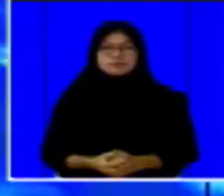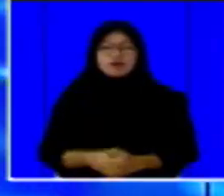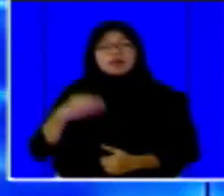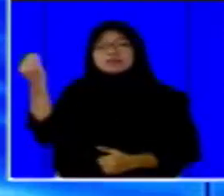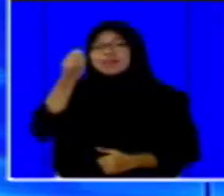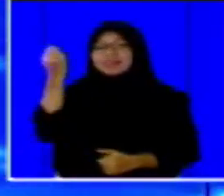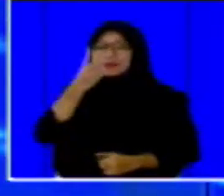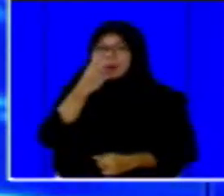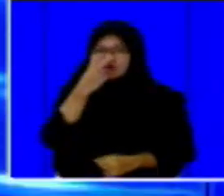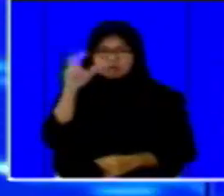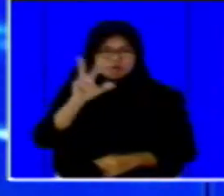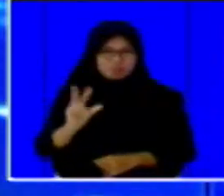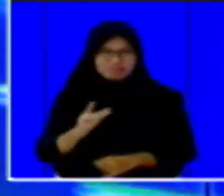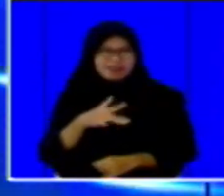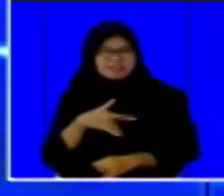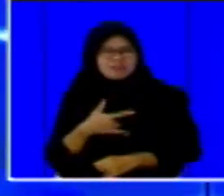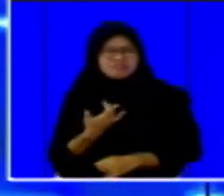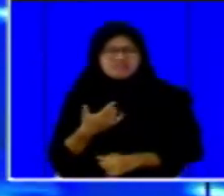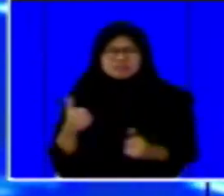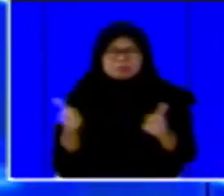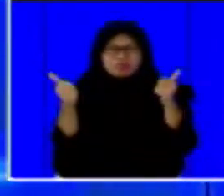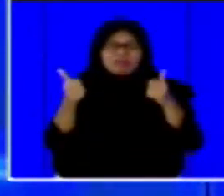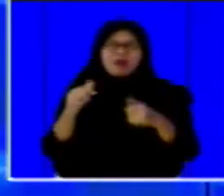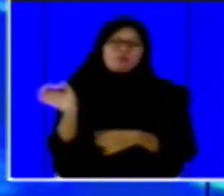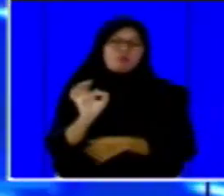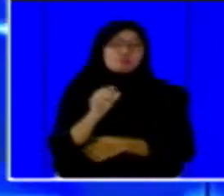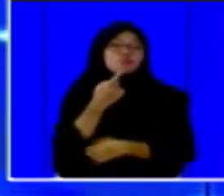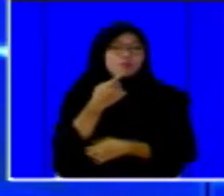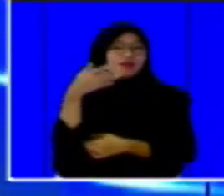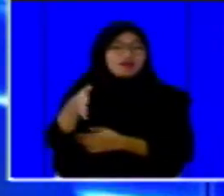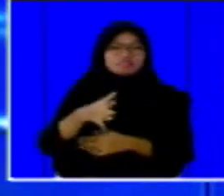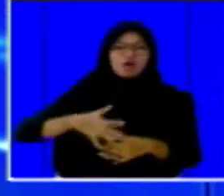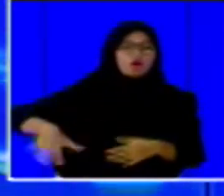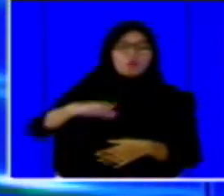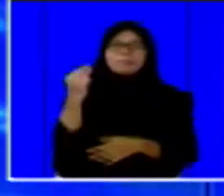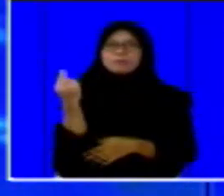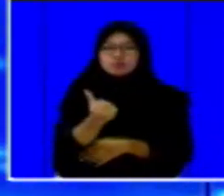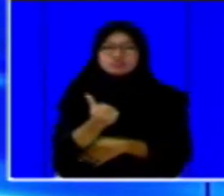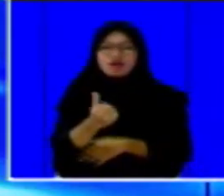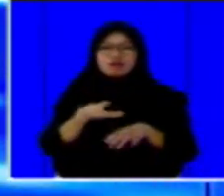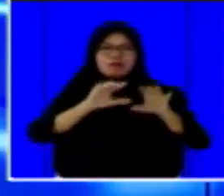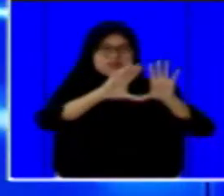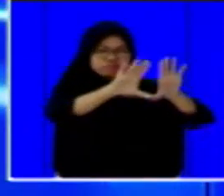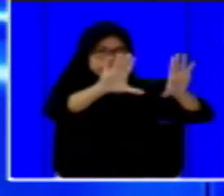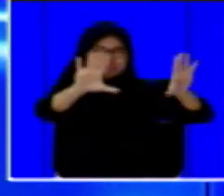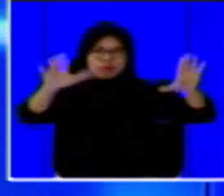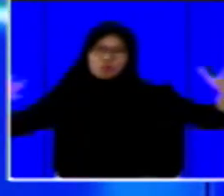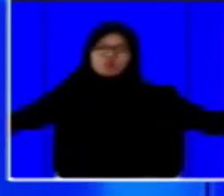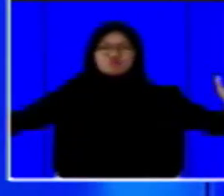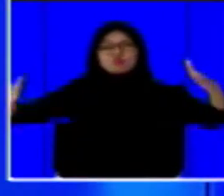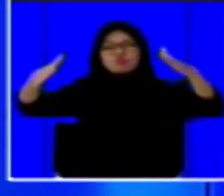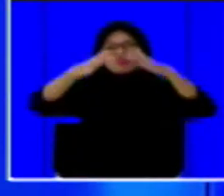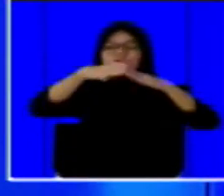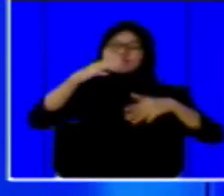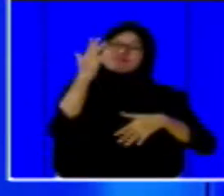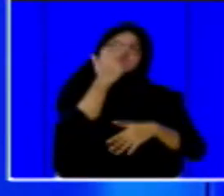Baik, pemirsa, jalan-jalan ke Bandung, Jawa Barat rasanya belum sempurna jika tidak datang ke Kawah Putih. Selain menikmati panorama alam pegunungan yang indah,